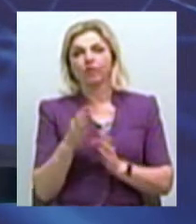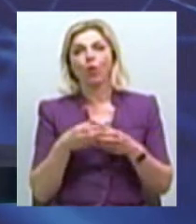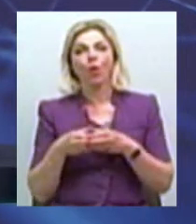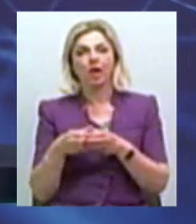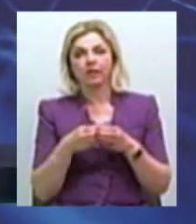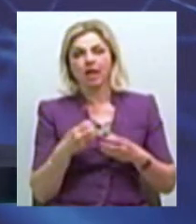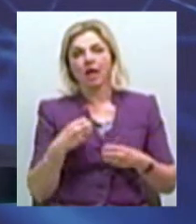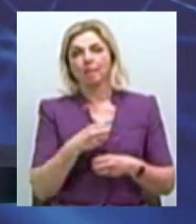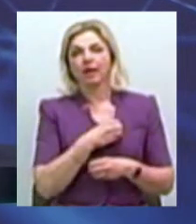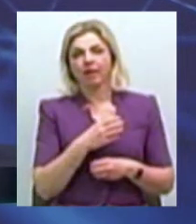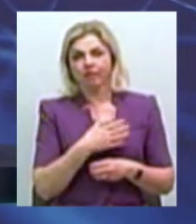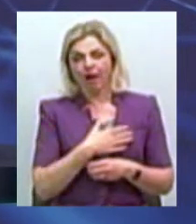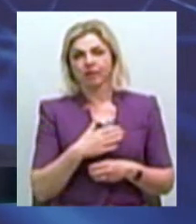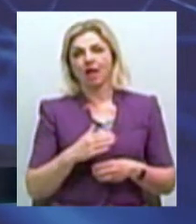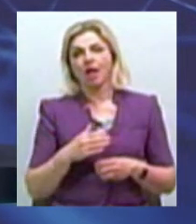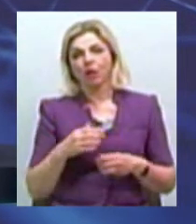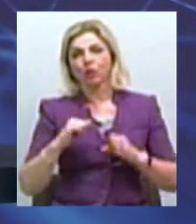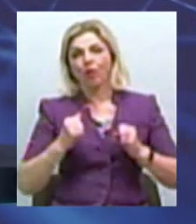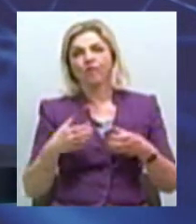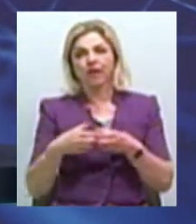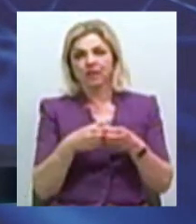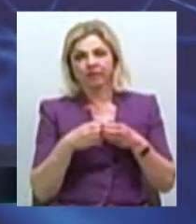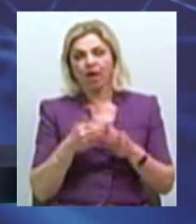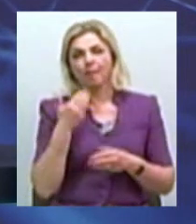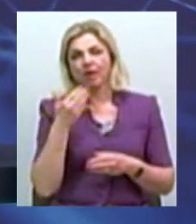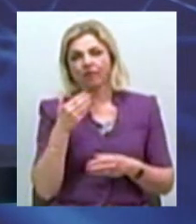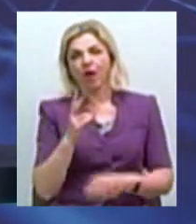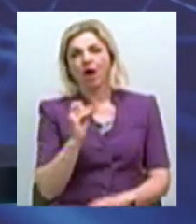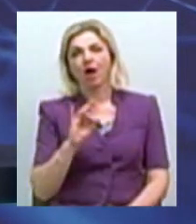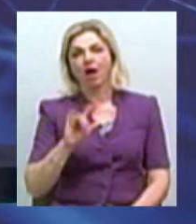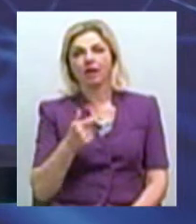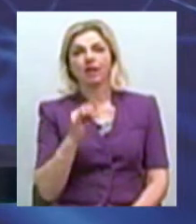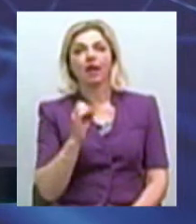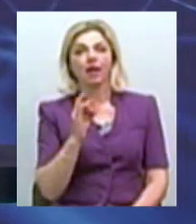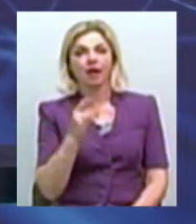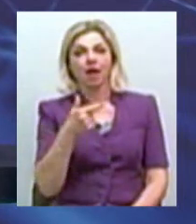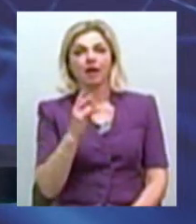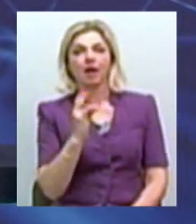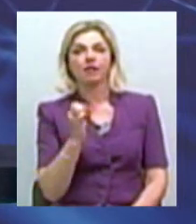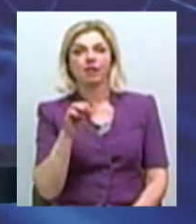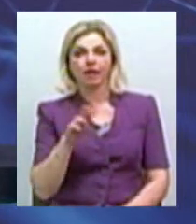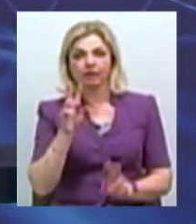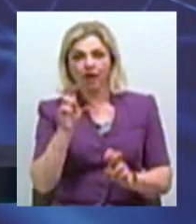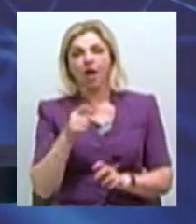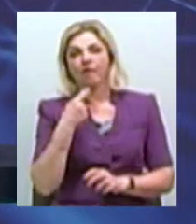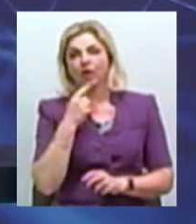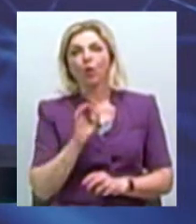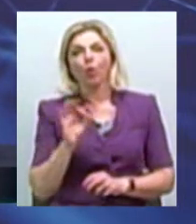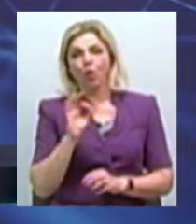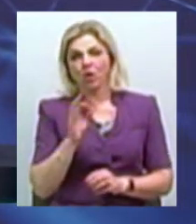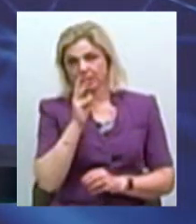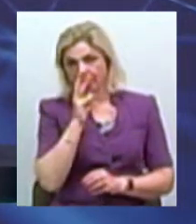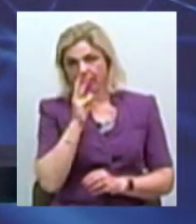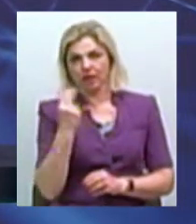колективі приватного акціонерного товариства «Первомайський кар'єр «Граніт». В першу чергу йдеться про борги із зарплати. І